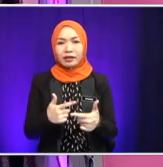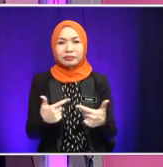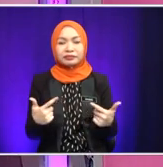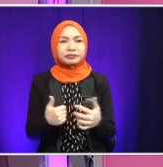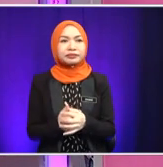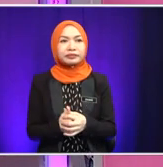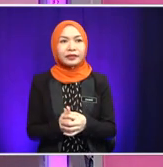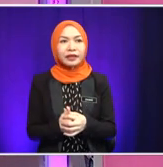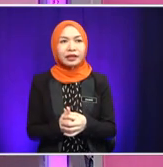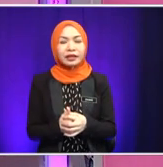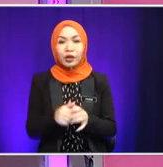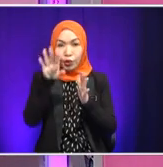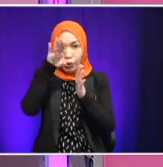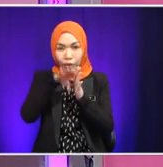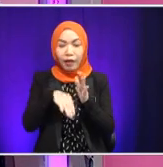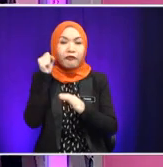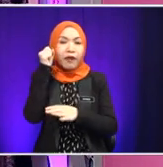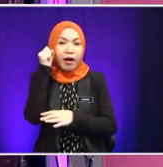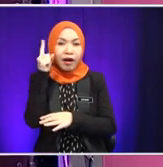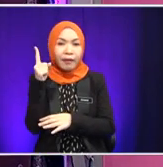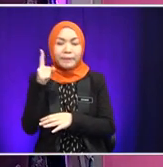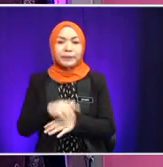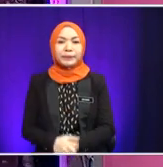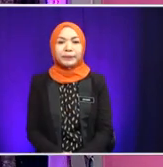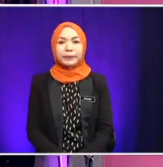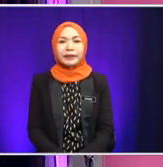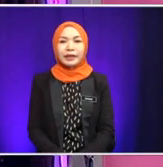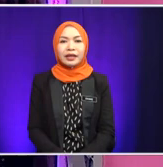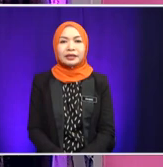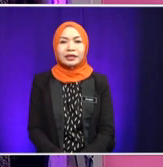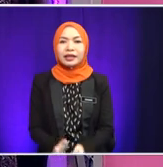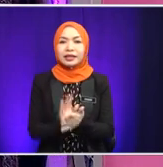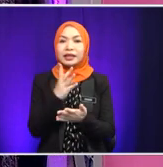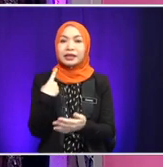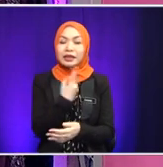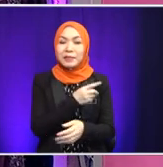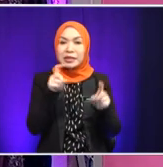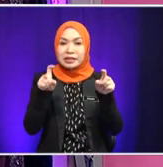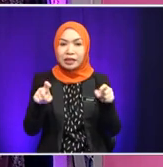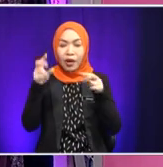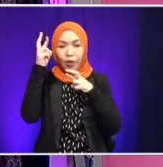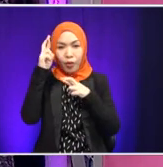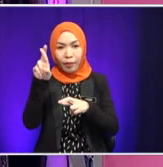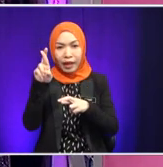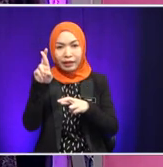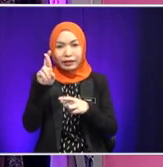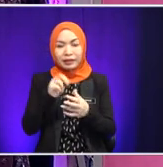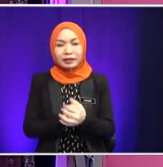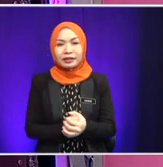memahami pantala orang ini contohnya kita perlu menghormati ya saya menghormati pantang larangan